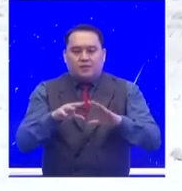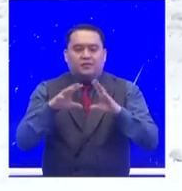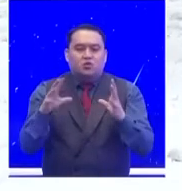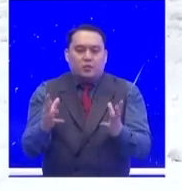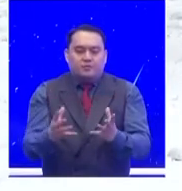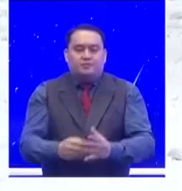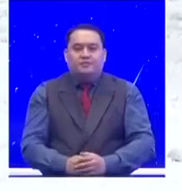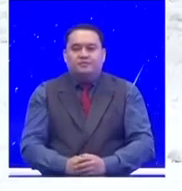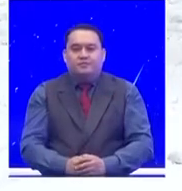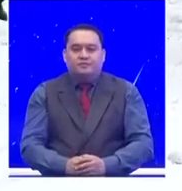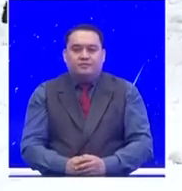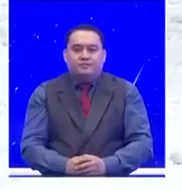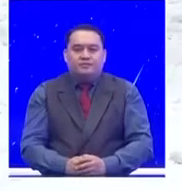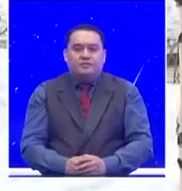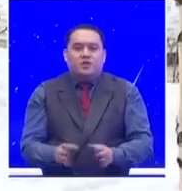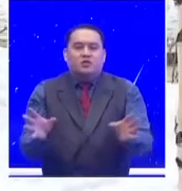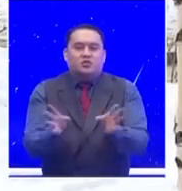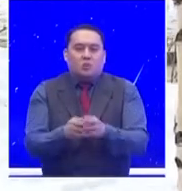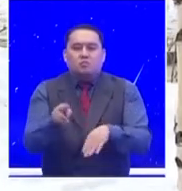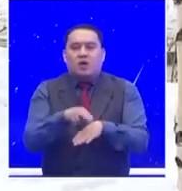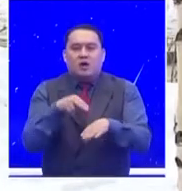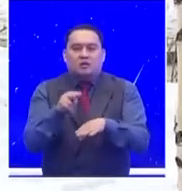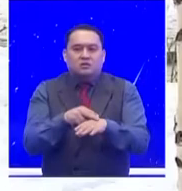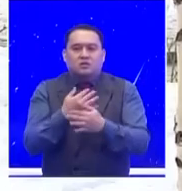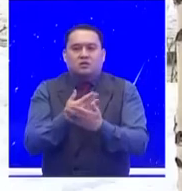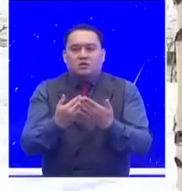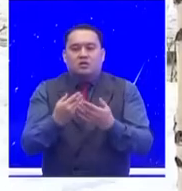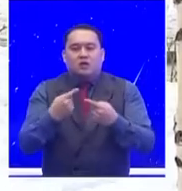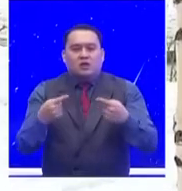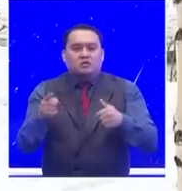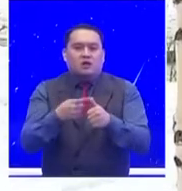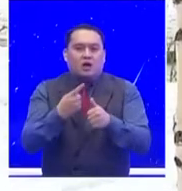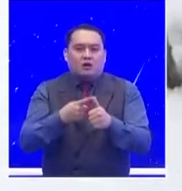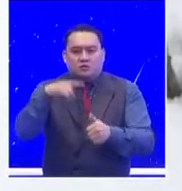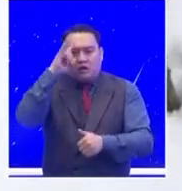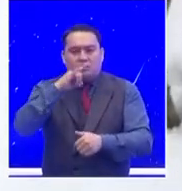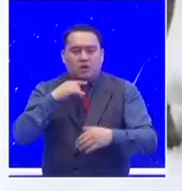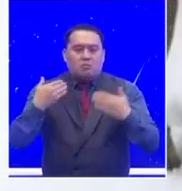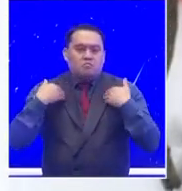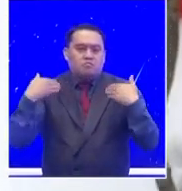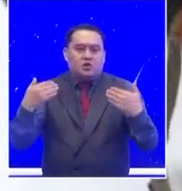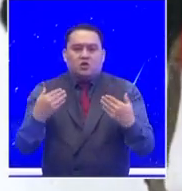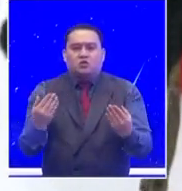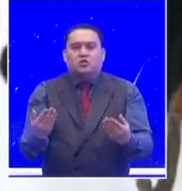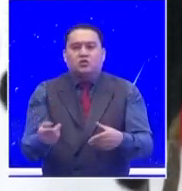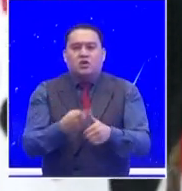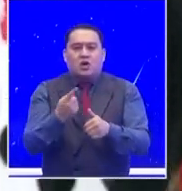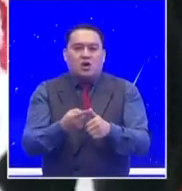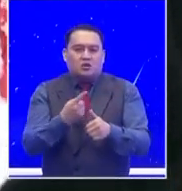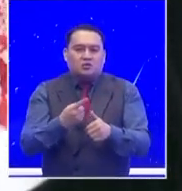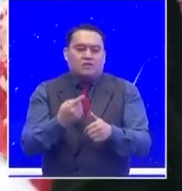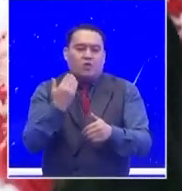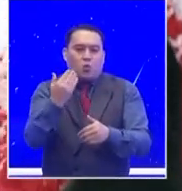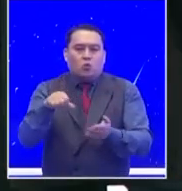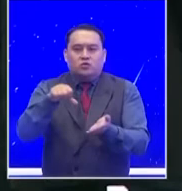Веселая зима, диджей, дружная семейка, полицейский Нуржан, сноумен, казахский Батыр. Такие шутливые названия дали своим снежным